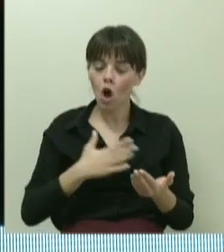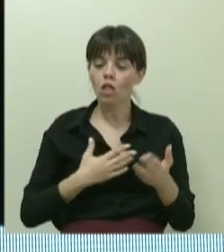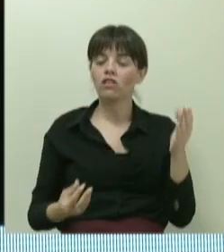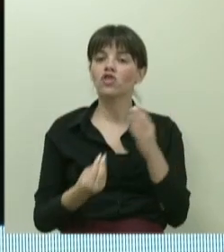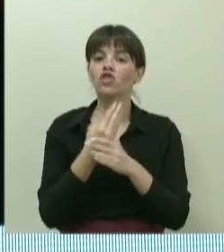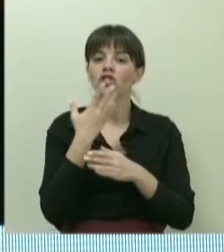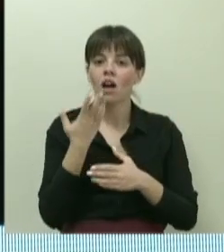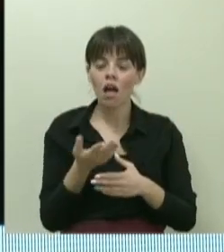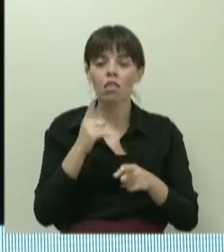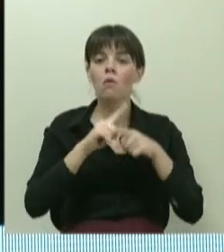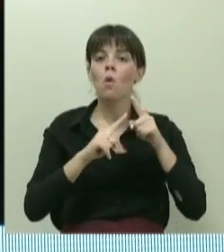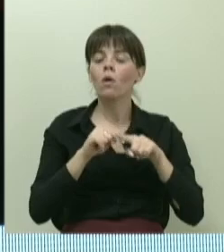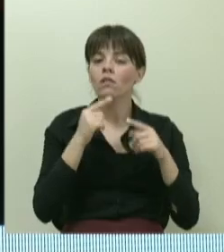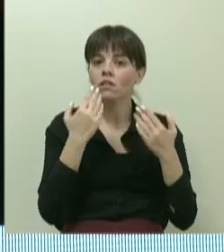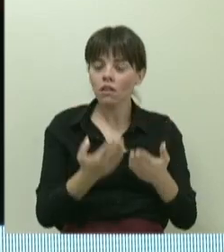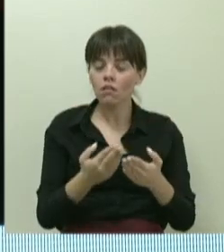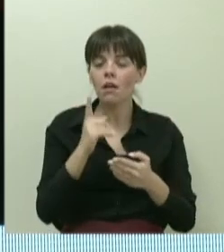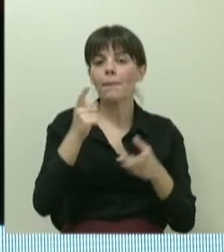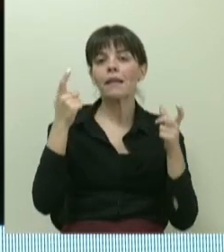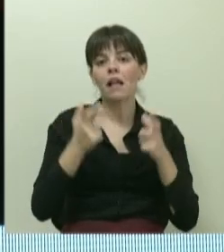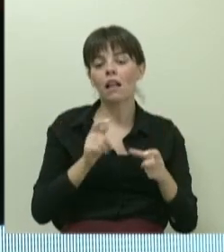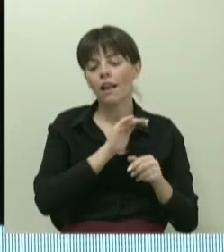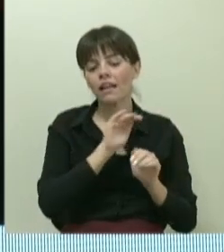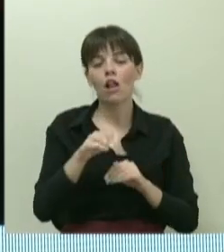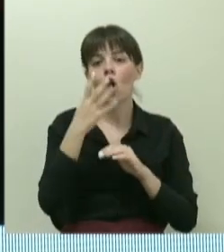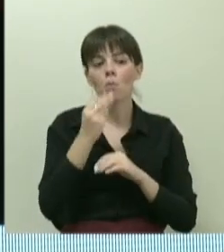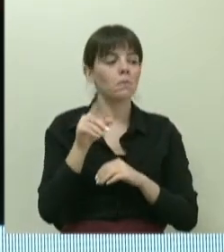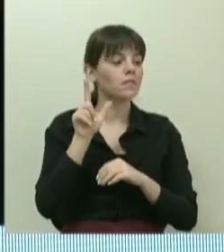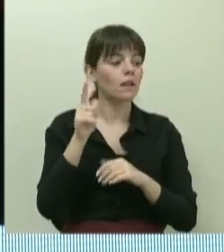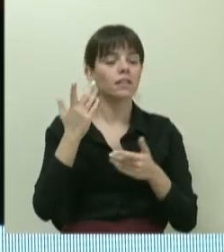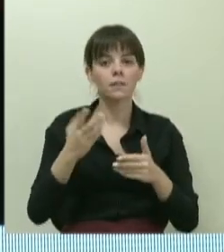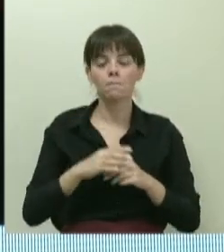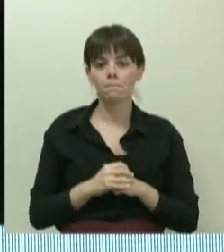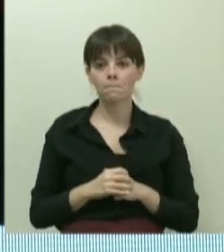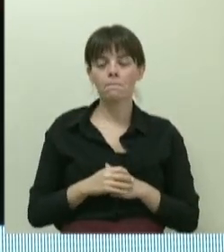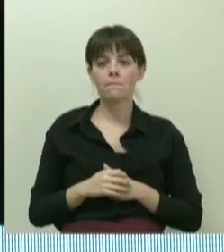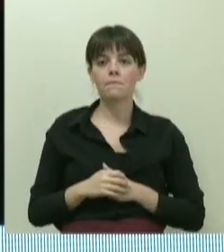çıkaran politikalarla bir yerlere geliyor olmamız lazım.